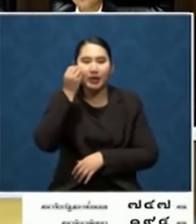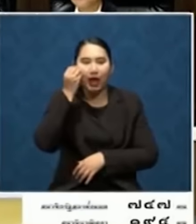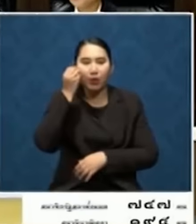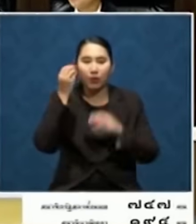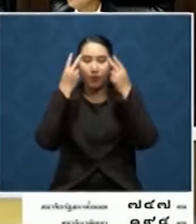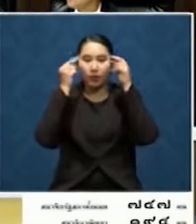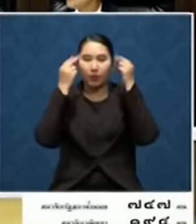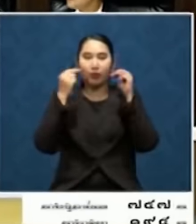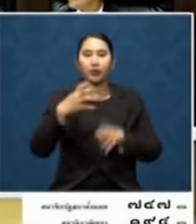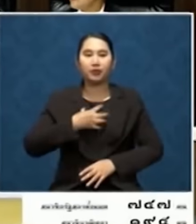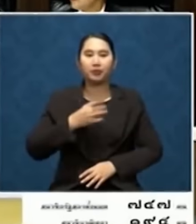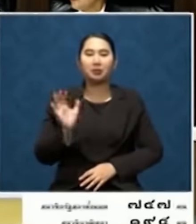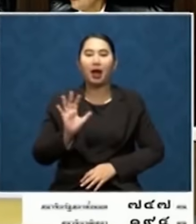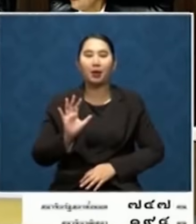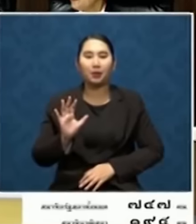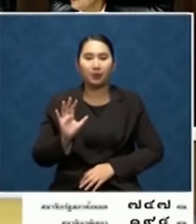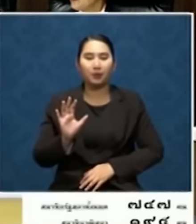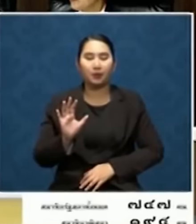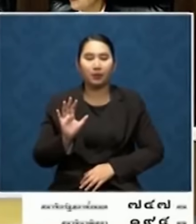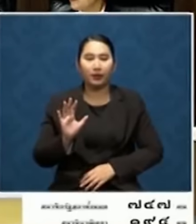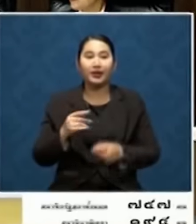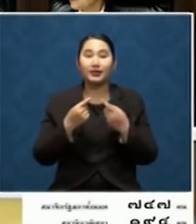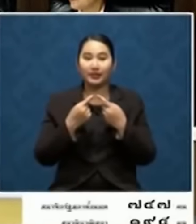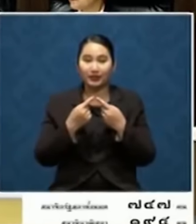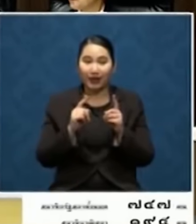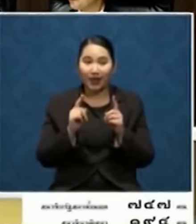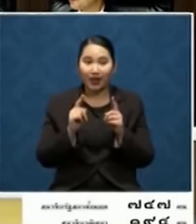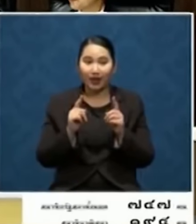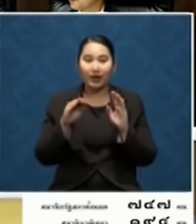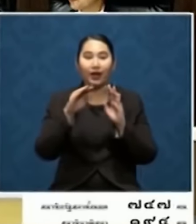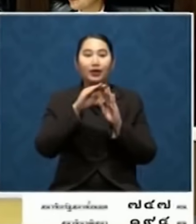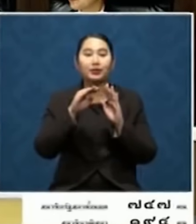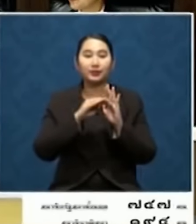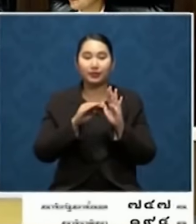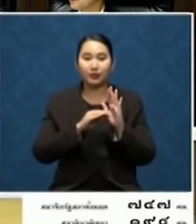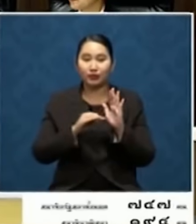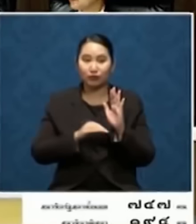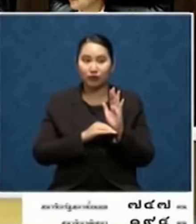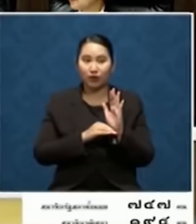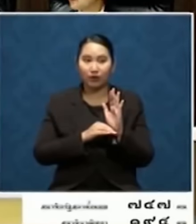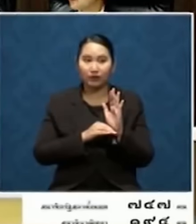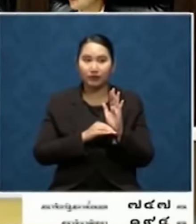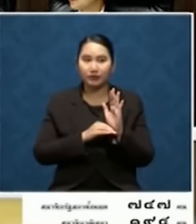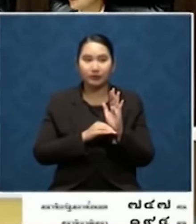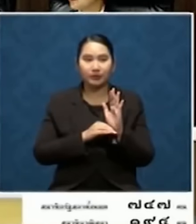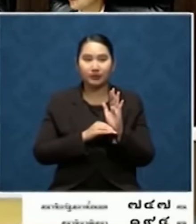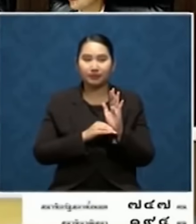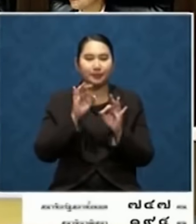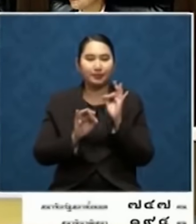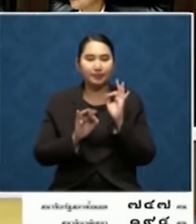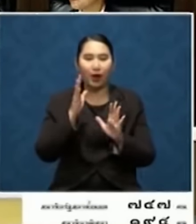ป็นนายกรัฐมนตรีแต่อย่าถึงต้องขนาดเผาบ้านเพื่อไล่หนูตัวเดียว